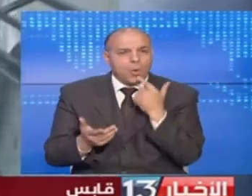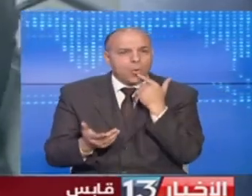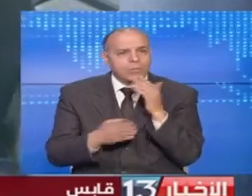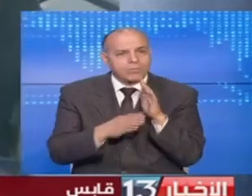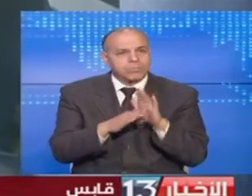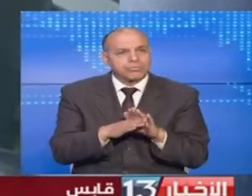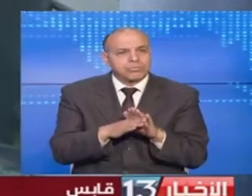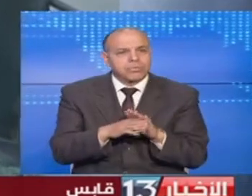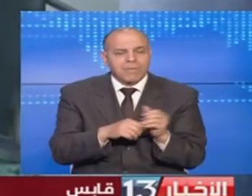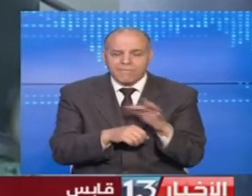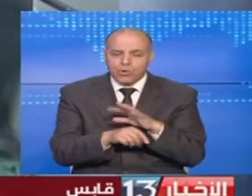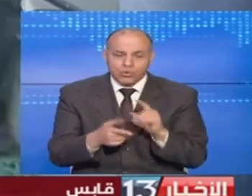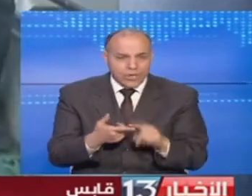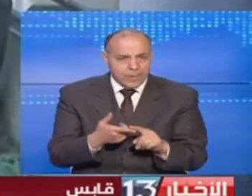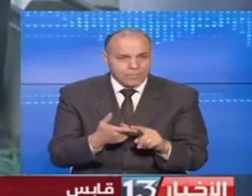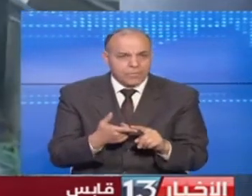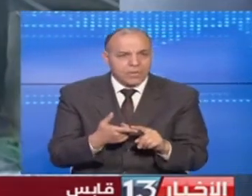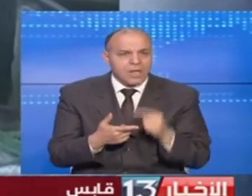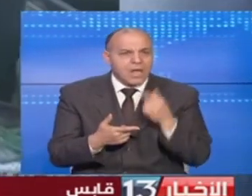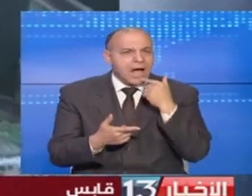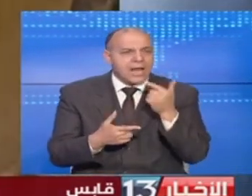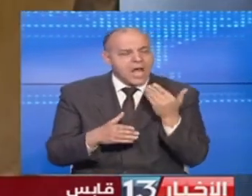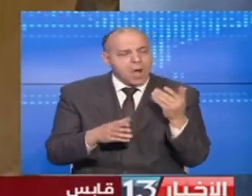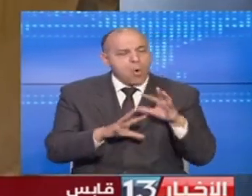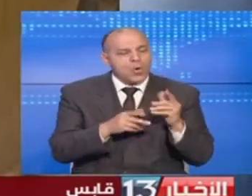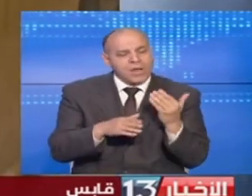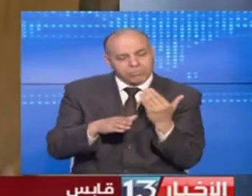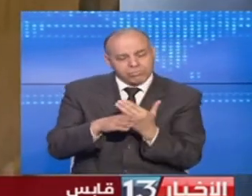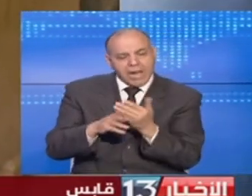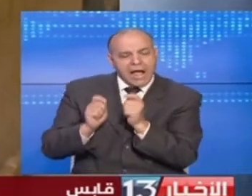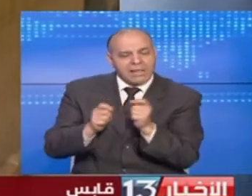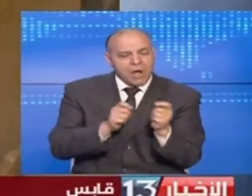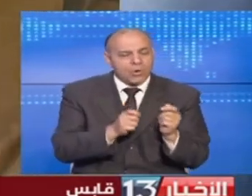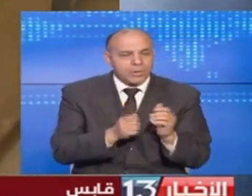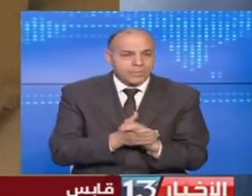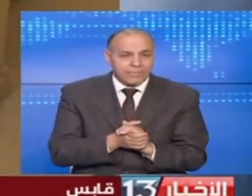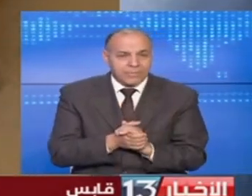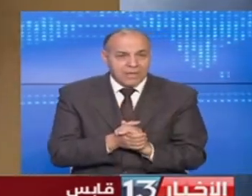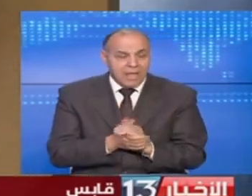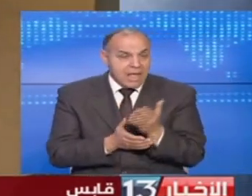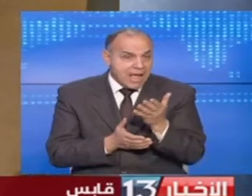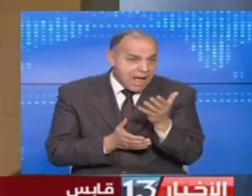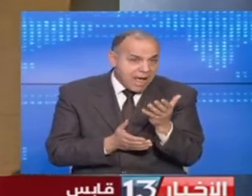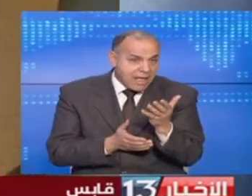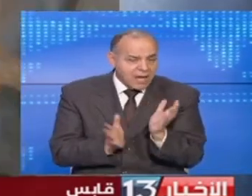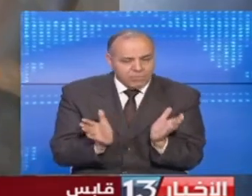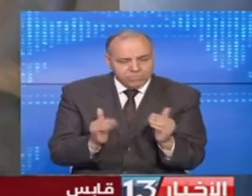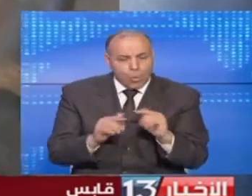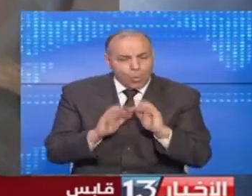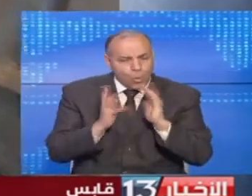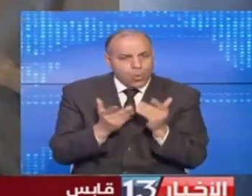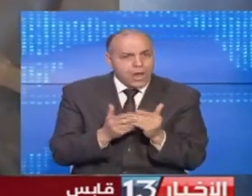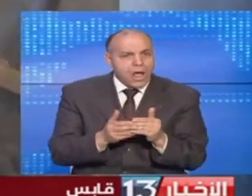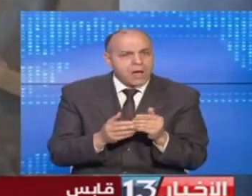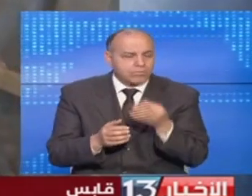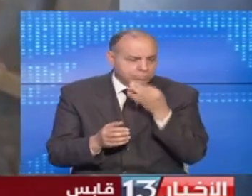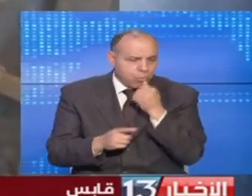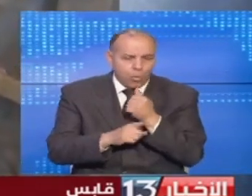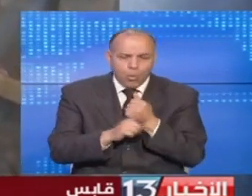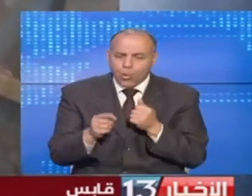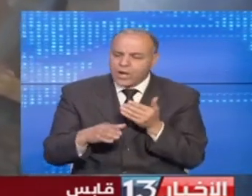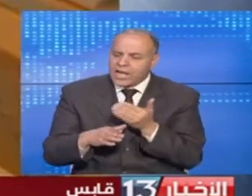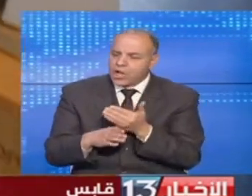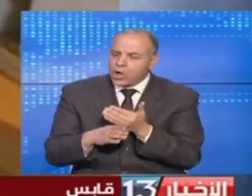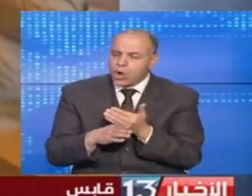التوقي من فيروس كورونا على المؤسسات التربويه هذه المستلزمات ستنتفع بها كل